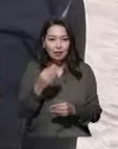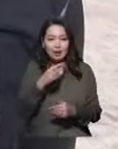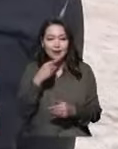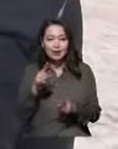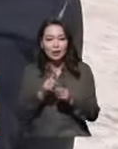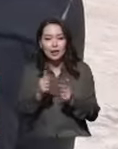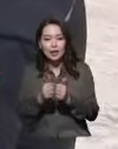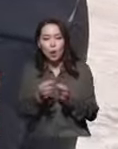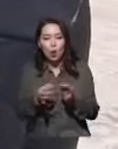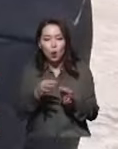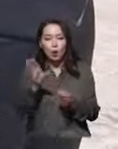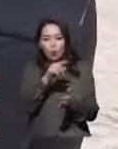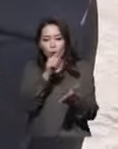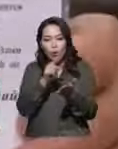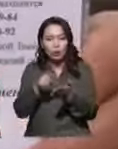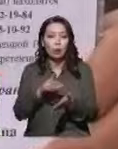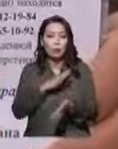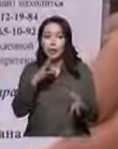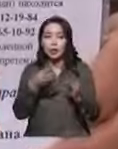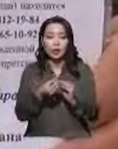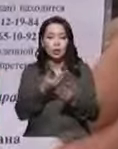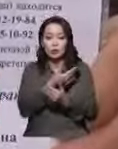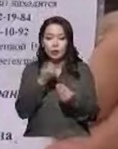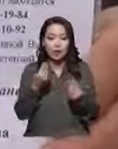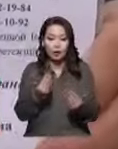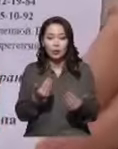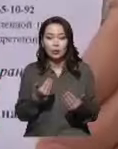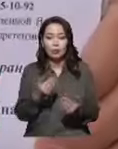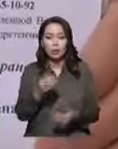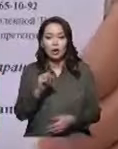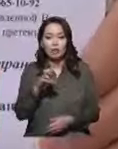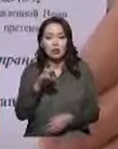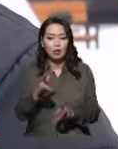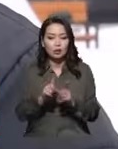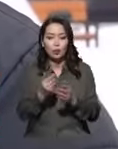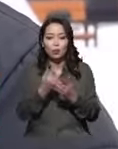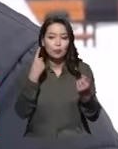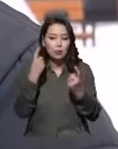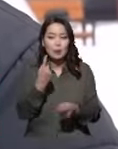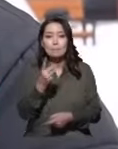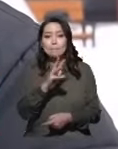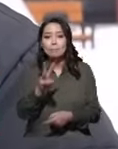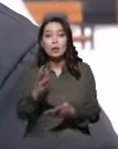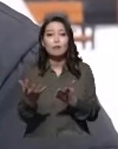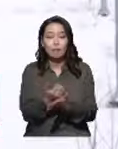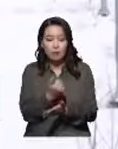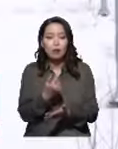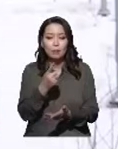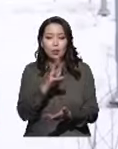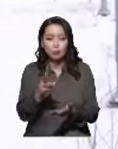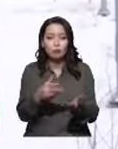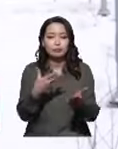көршілес облыстарға сұрау салған, бірақ нәтиже жоқ. Шарасыз туыстары Асланның хабарын айтқан жандарға 1 миллион теңге сыйақы бермекші.